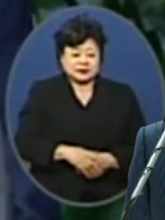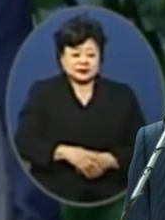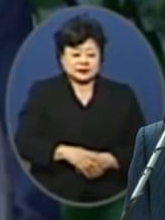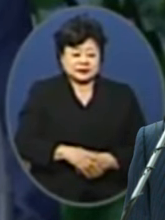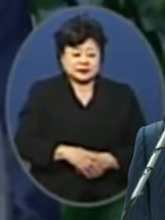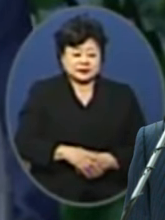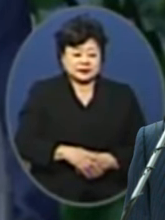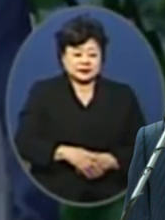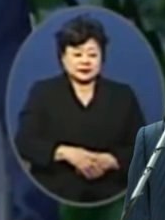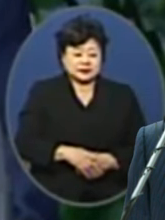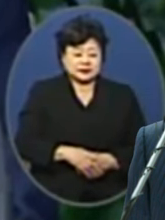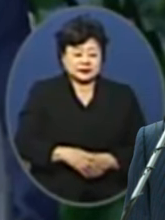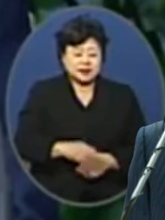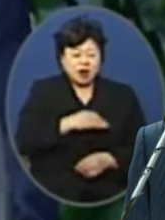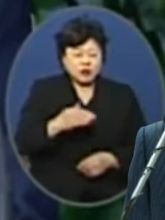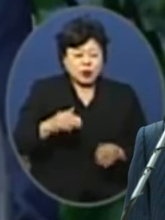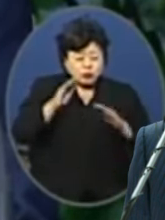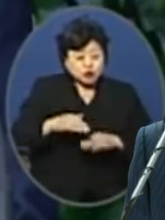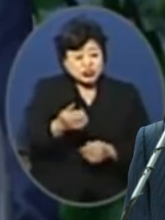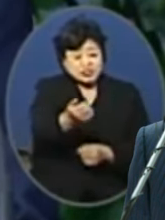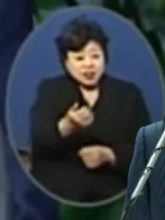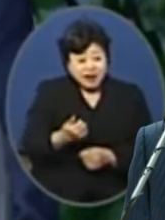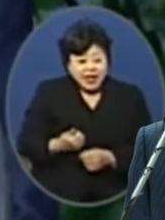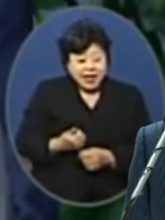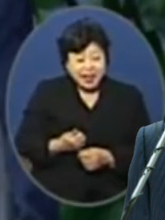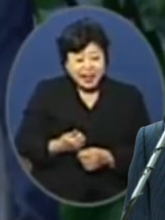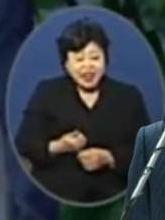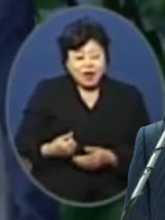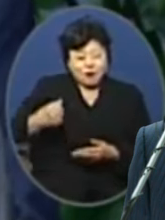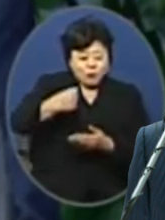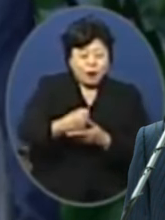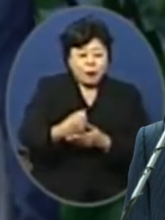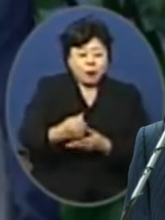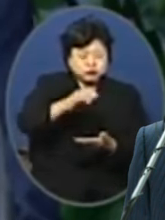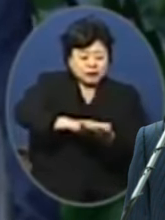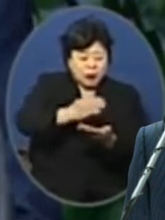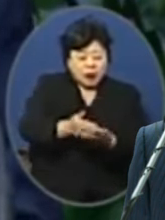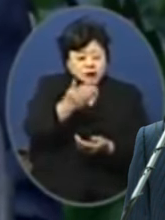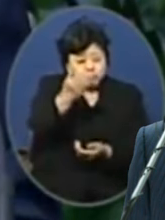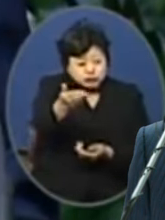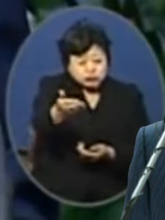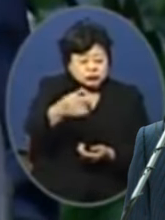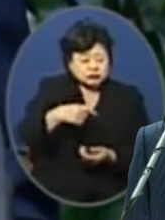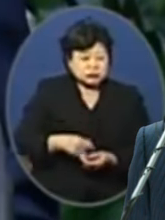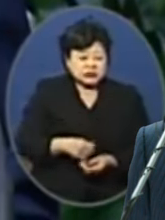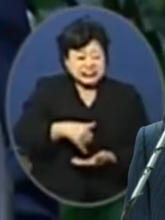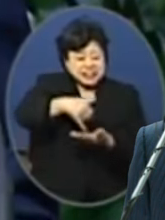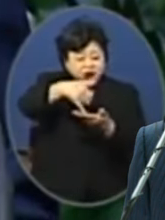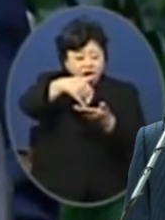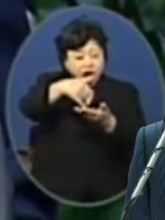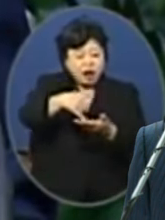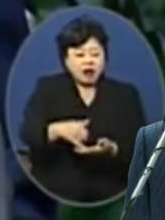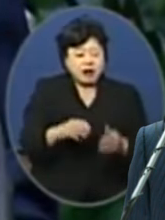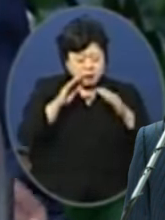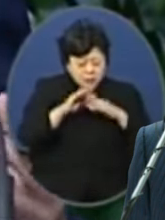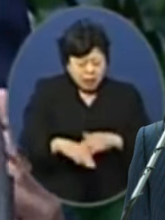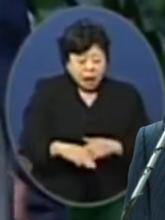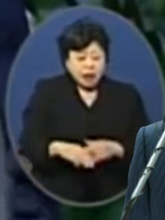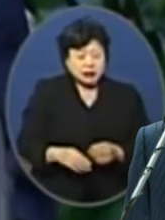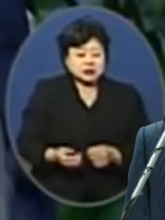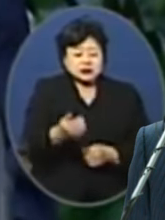와서 무너지기 전에 복구하고 수리하라는 것입니다 우리 인격적으로 무너지게 된